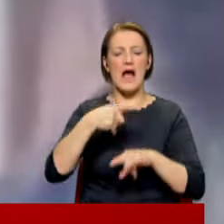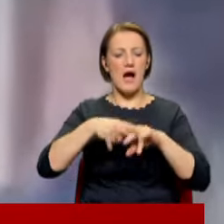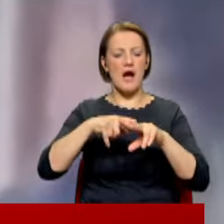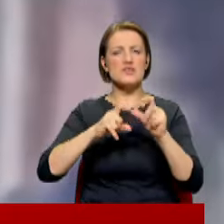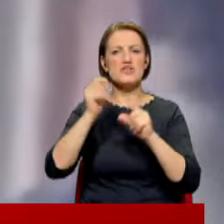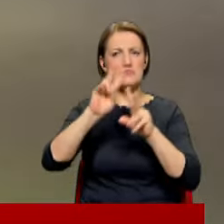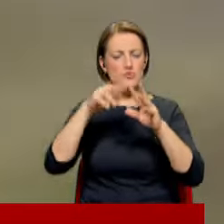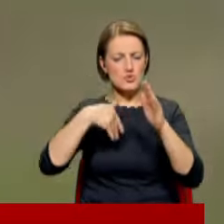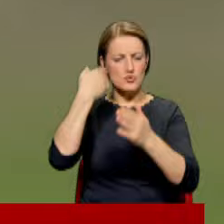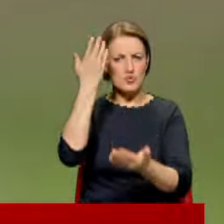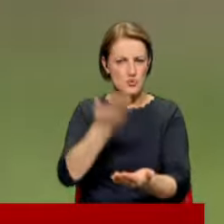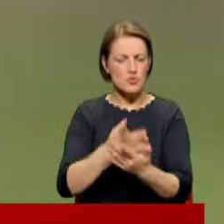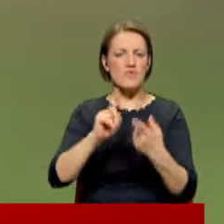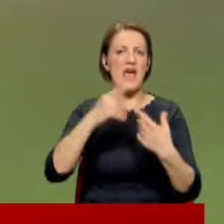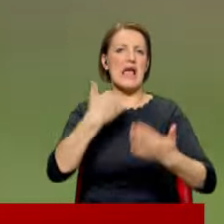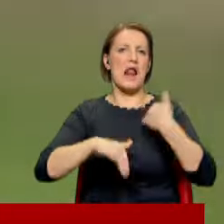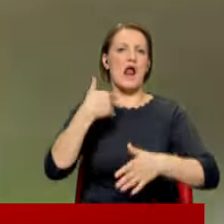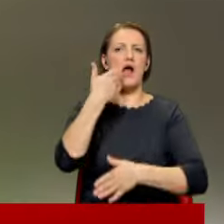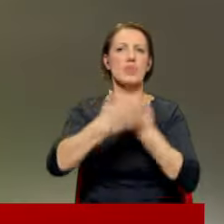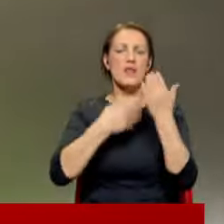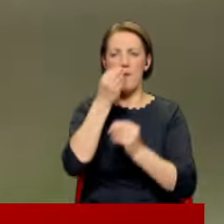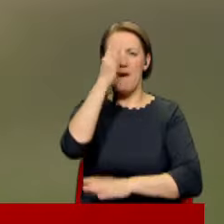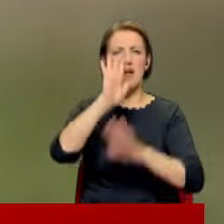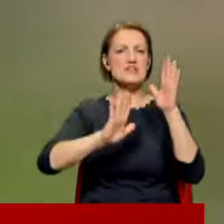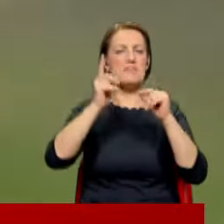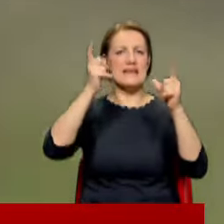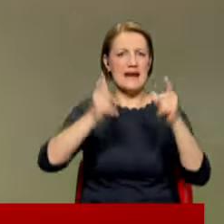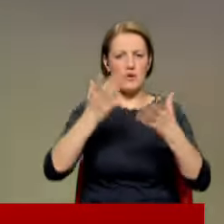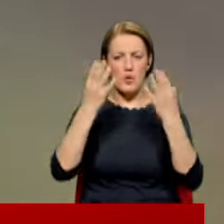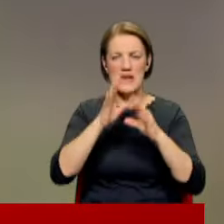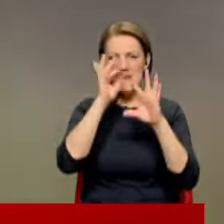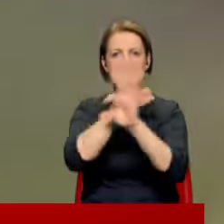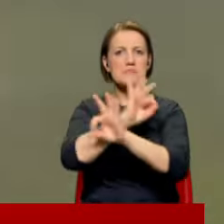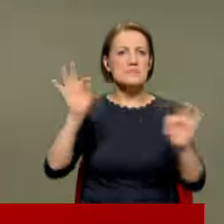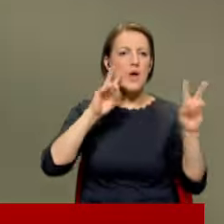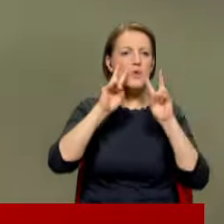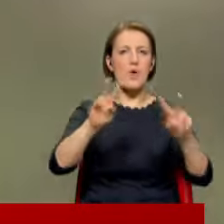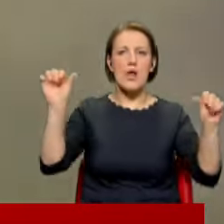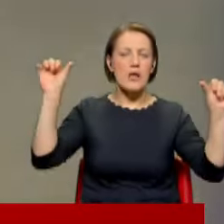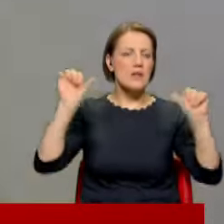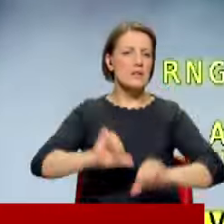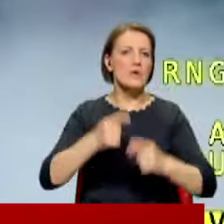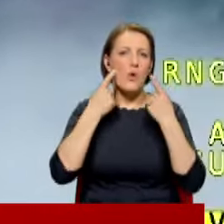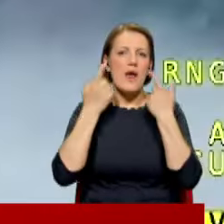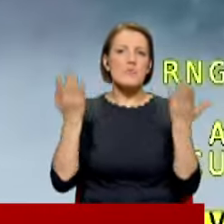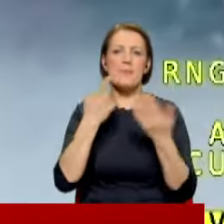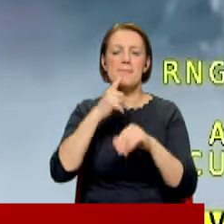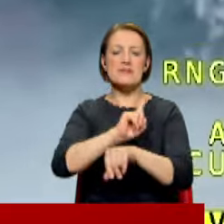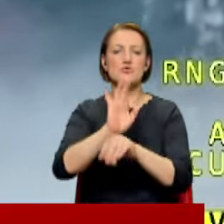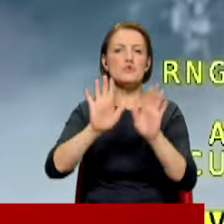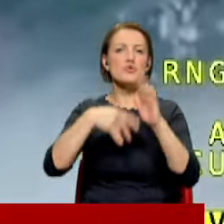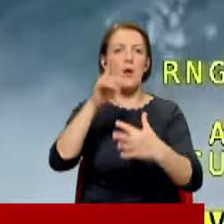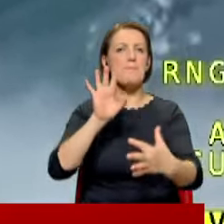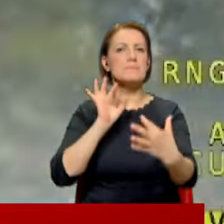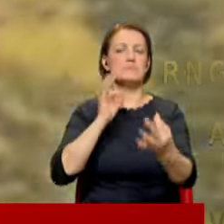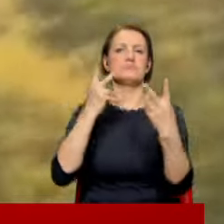Haşim düştüklerini ve yaralandığını anlattı. Ağaçlık bir alanda olduğunu ve kimseyi göremediğini belirtti. Bir süre sonra onunla da